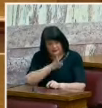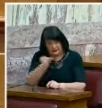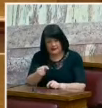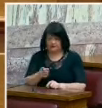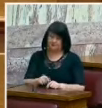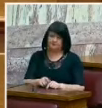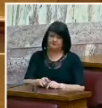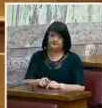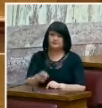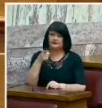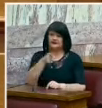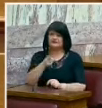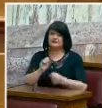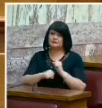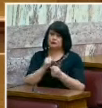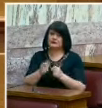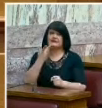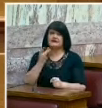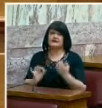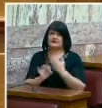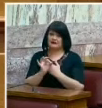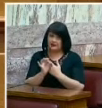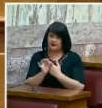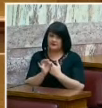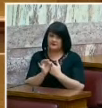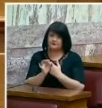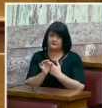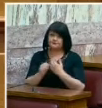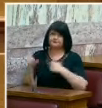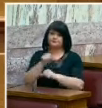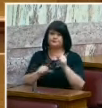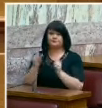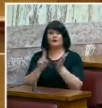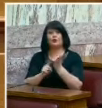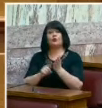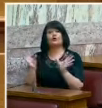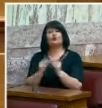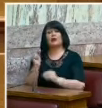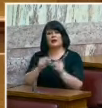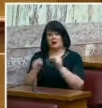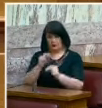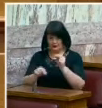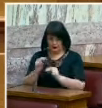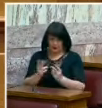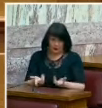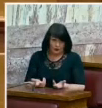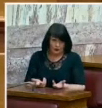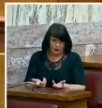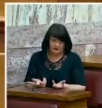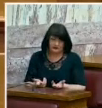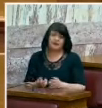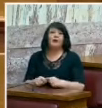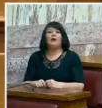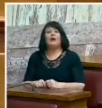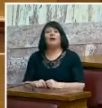Εσείς επιχειρήσατε μαζί με τη Χρυσή Αυγή να αλλάξετε τον εκλογικό νόμο. Θυμάμαι ακόμα τη δήλωση του κ. Βούτση ότι είστε στους 197,